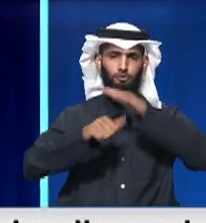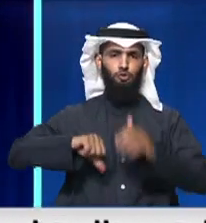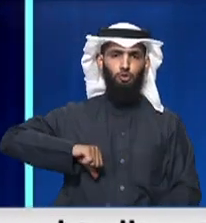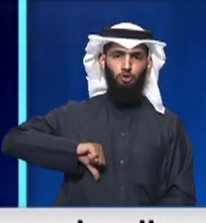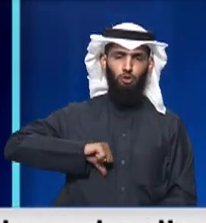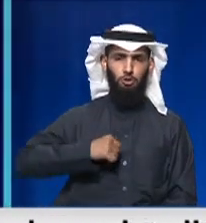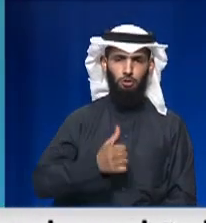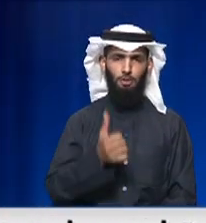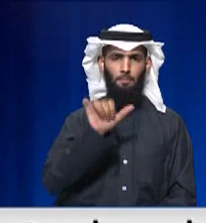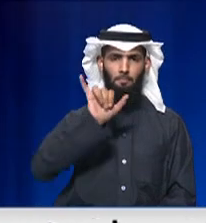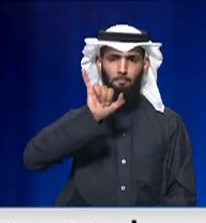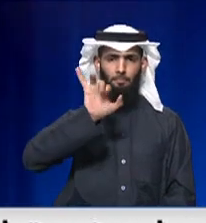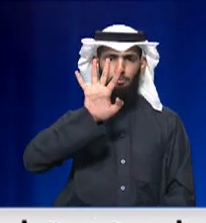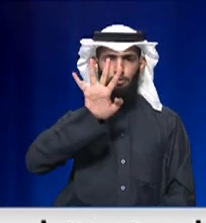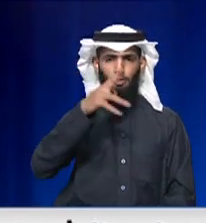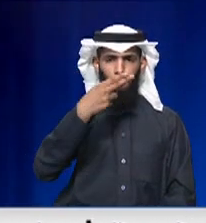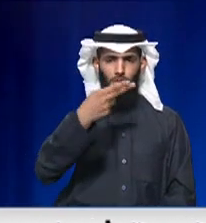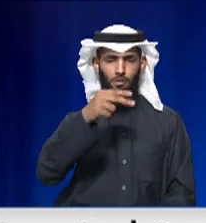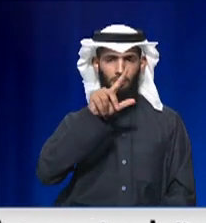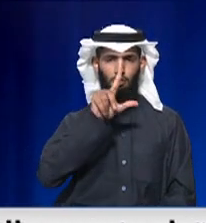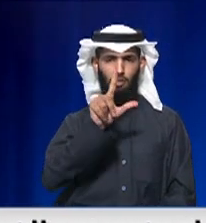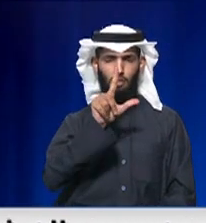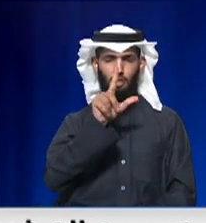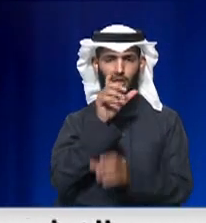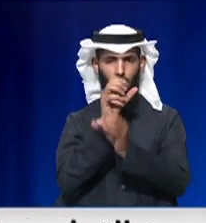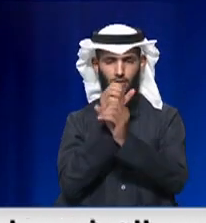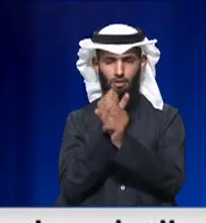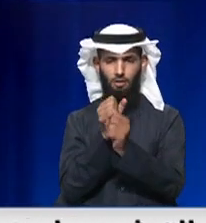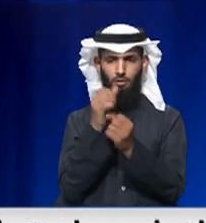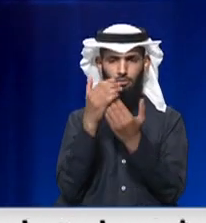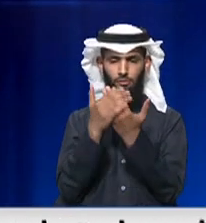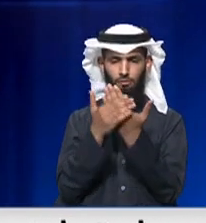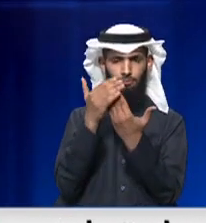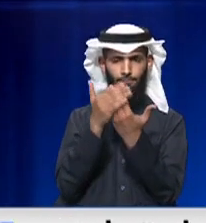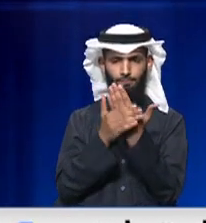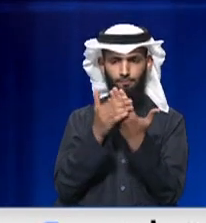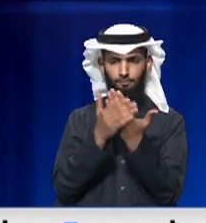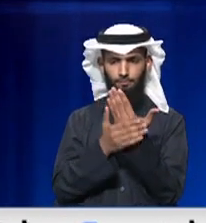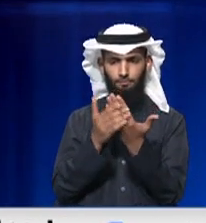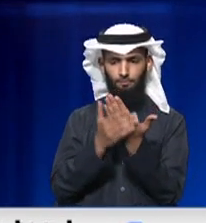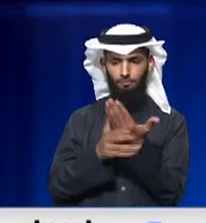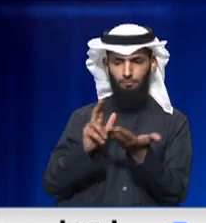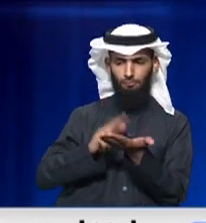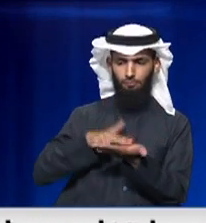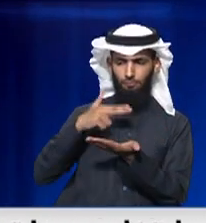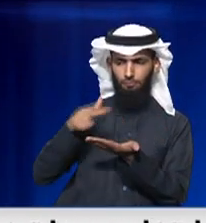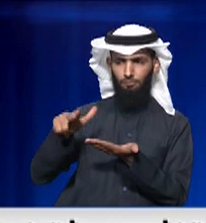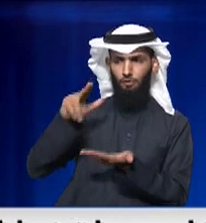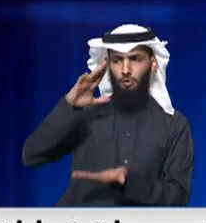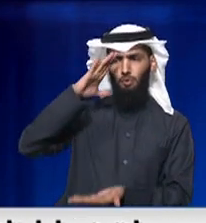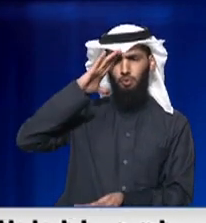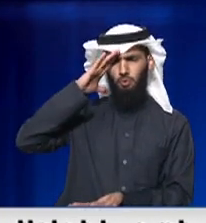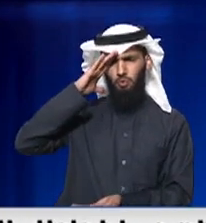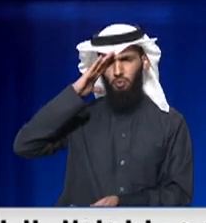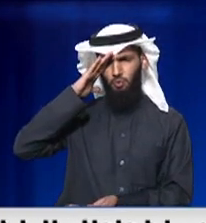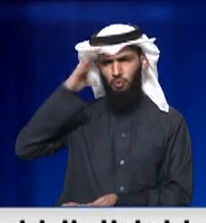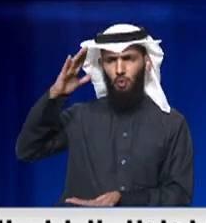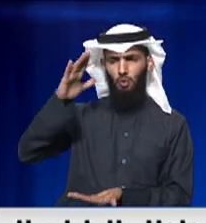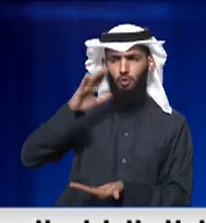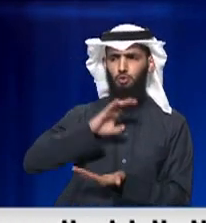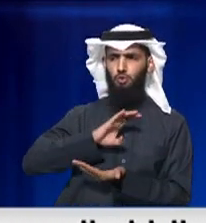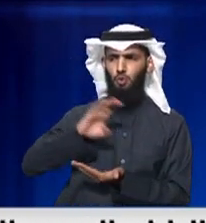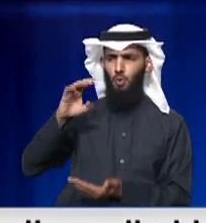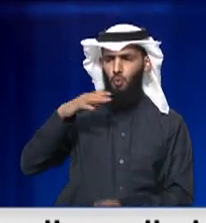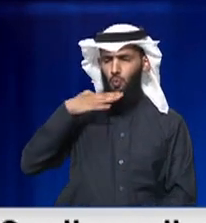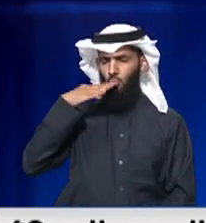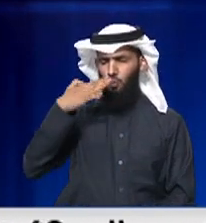البلاد الشيخ مشعل الاحمد الجابر الصباح حفظه الله ورعاه برساله شكر جوابيه لفخامتها ضمنها سمو